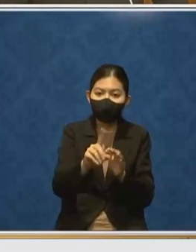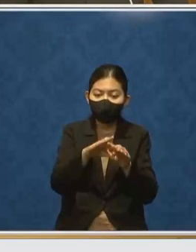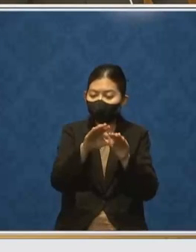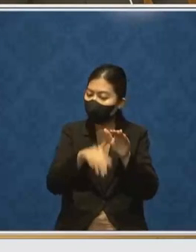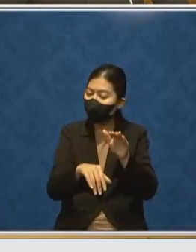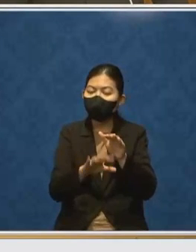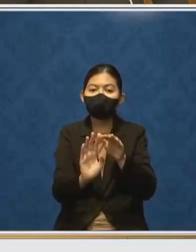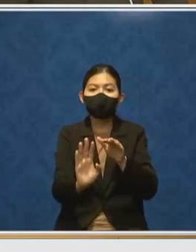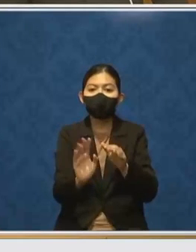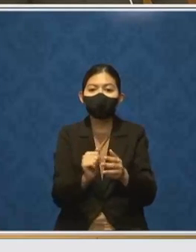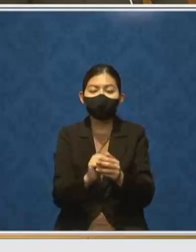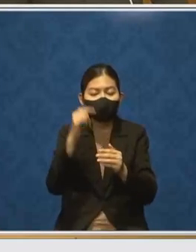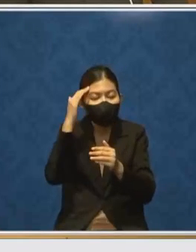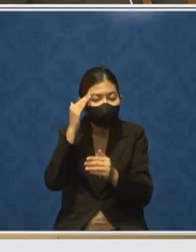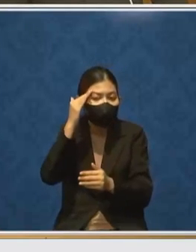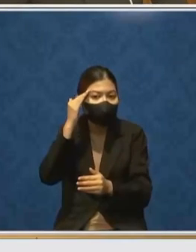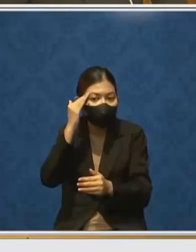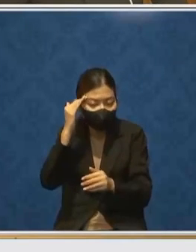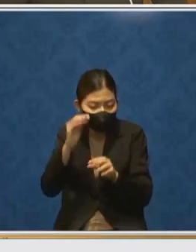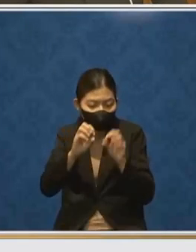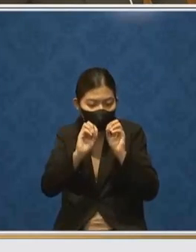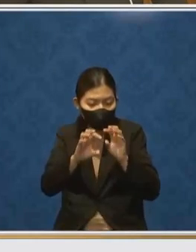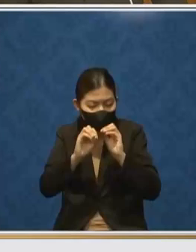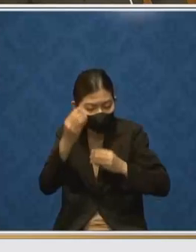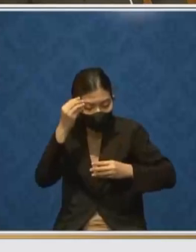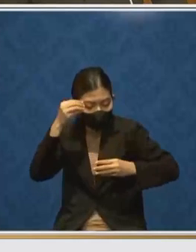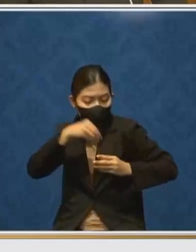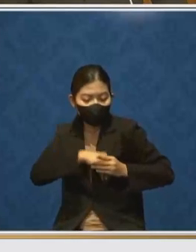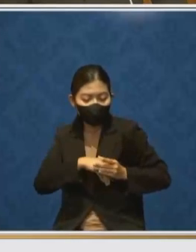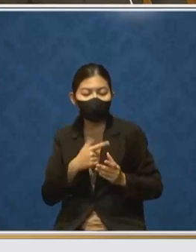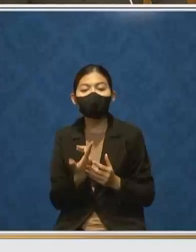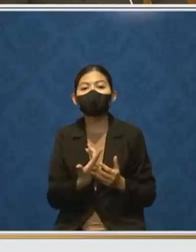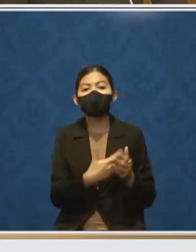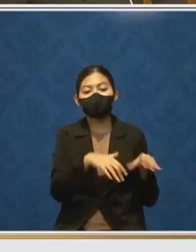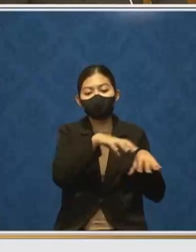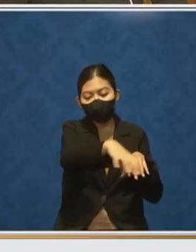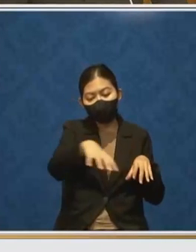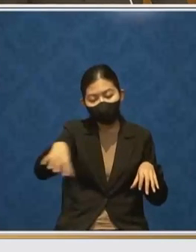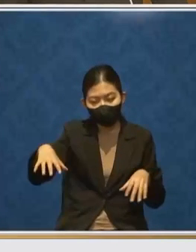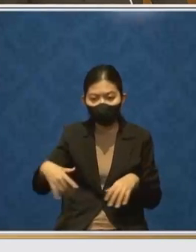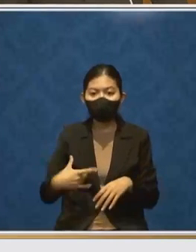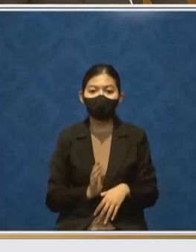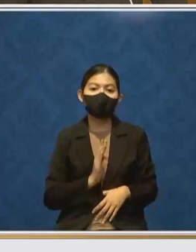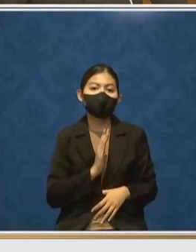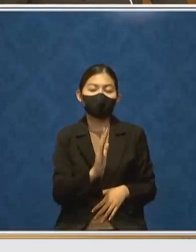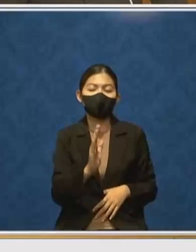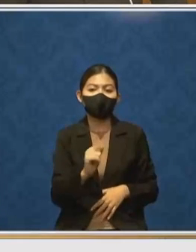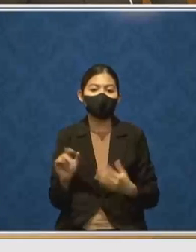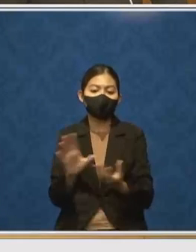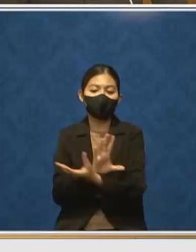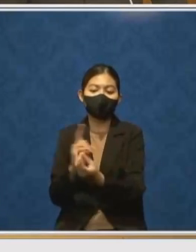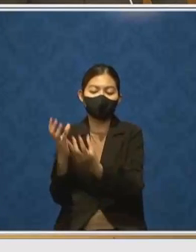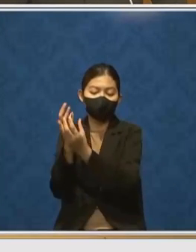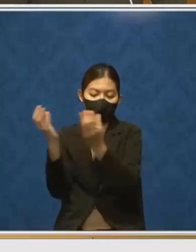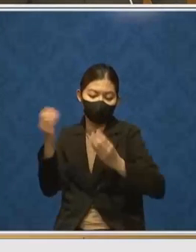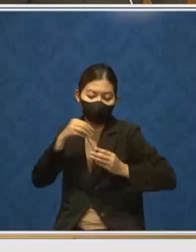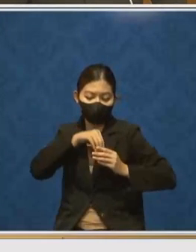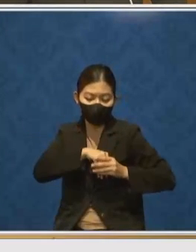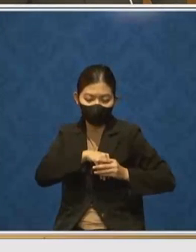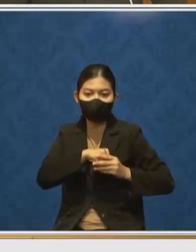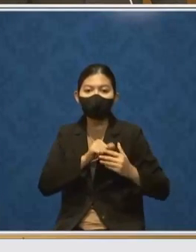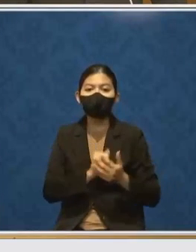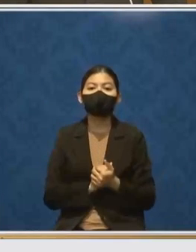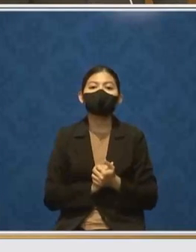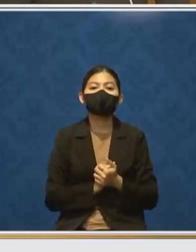านการปลูกจิตสำนึกและสร้างค่านิยมให้ทุกภาคส่วนตระหนักรู้ในเรื่องของความซื่อสัตย์สุจริตคุณธรรมจริยธรรมและใช้หลักธรรมาภิบ